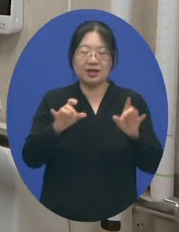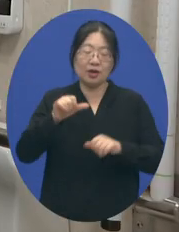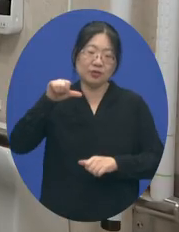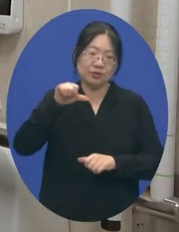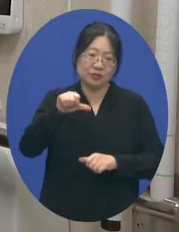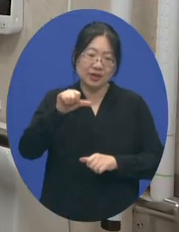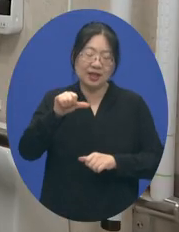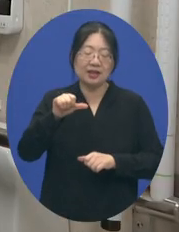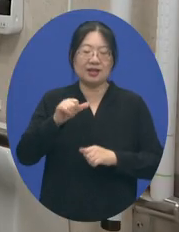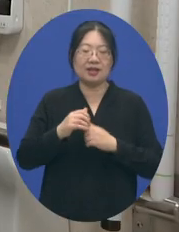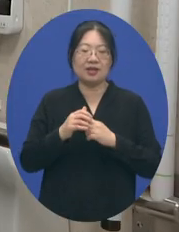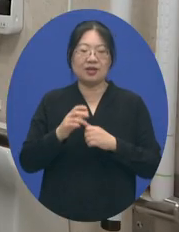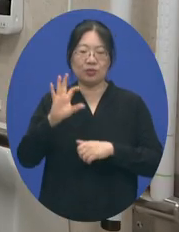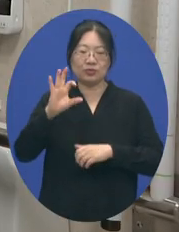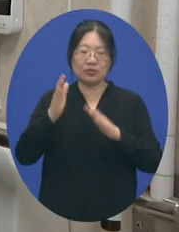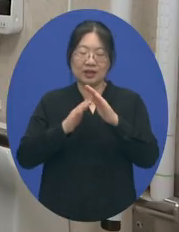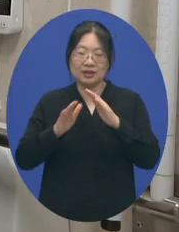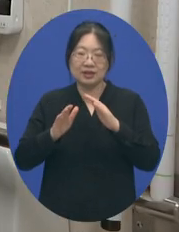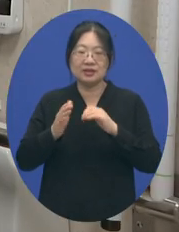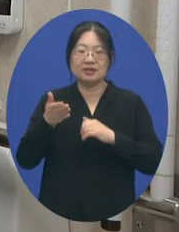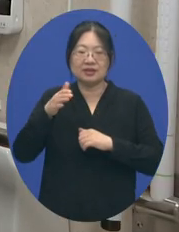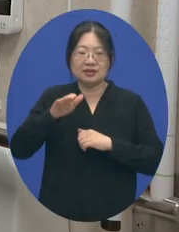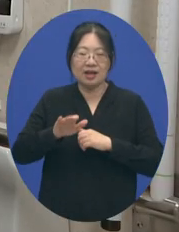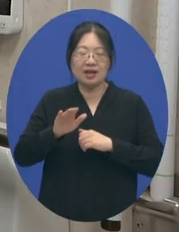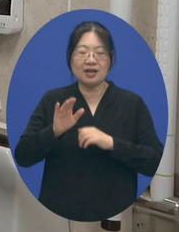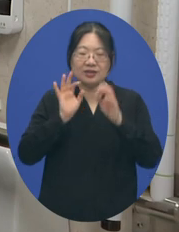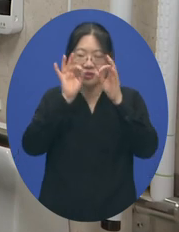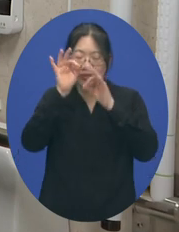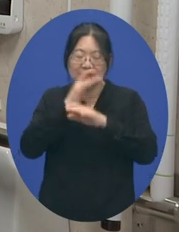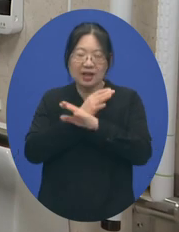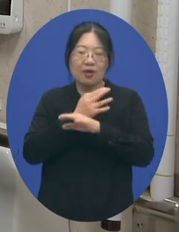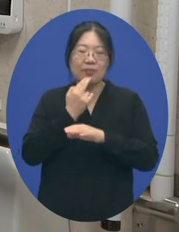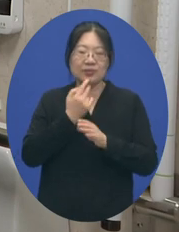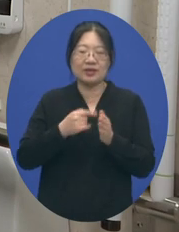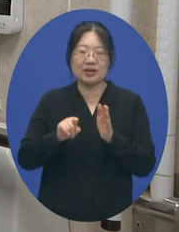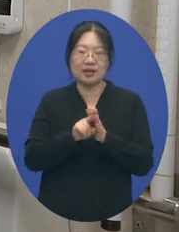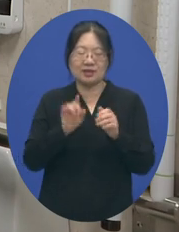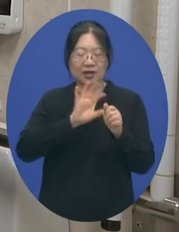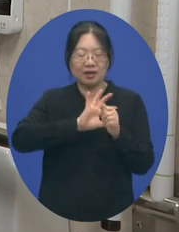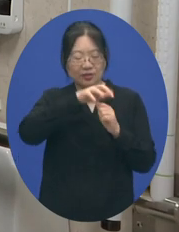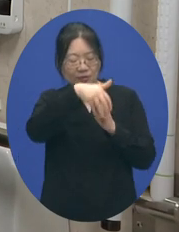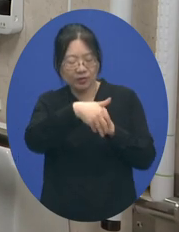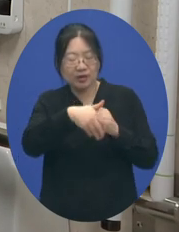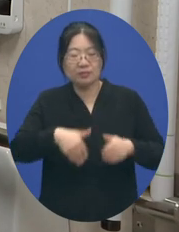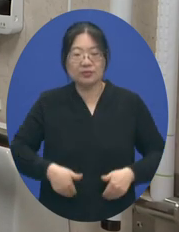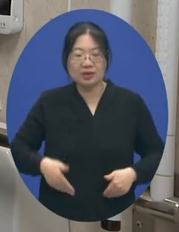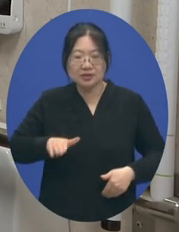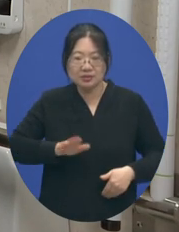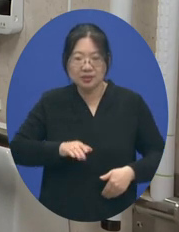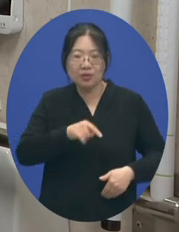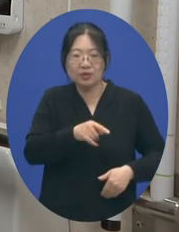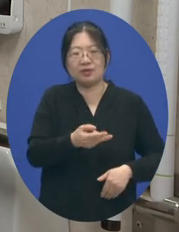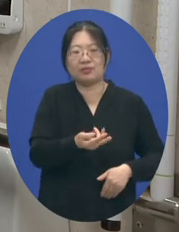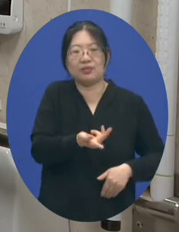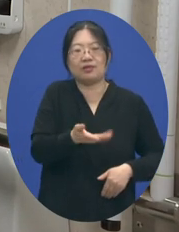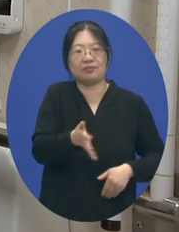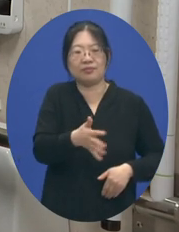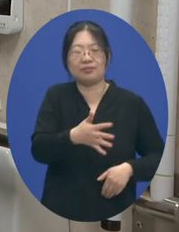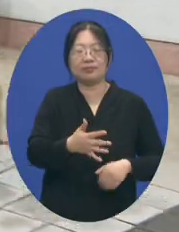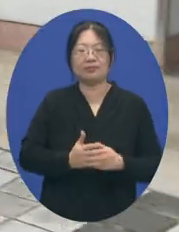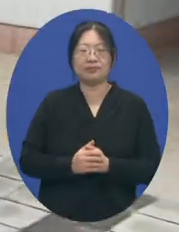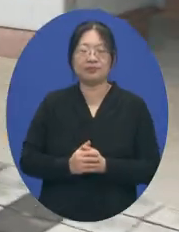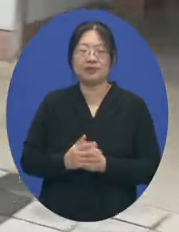누르는 비상이 설치된 공중 화장실입니다 수나 장난으로 누르는 일이 없도록 덮개가 있어야 하는데요 설치되 있지